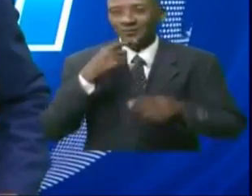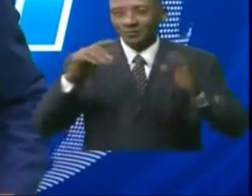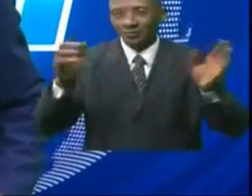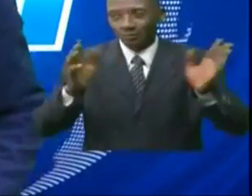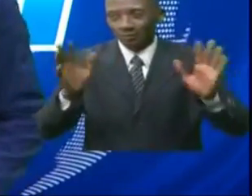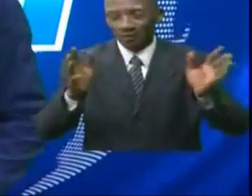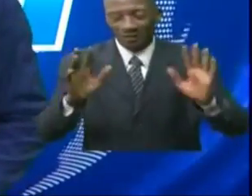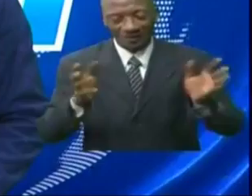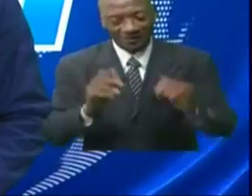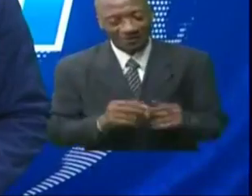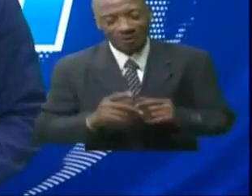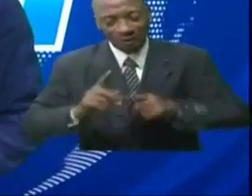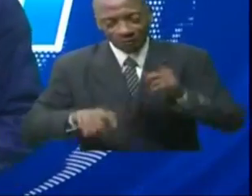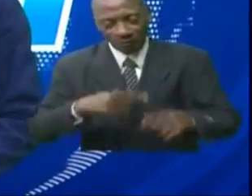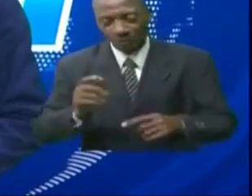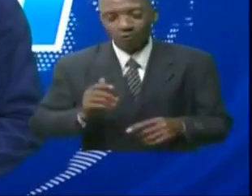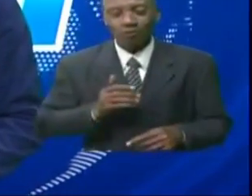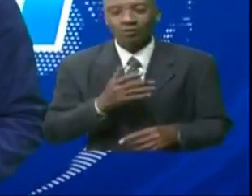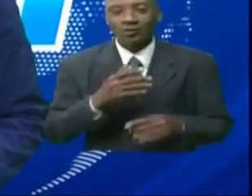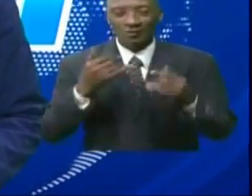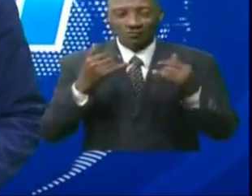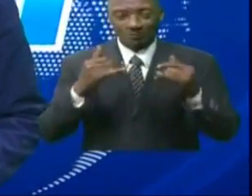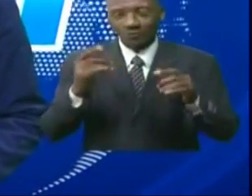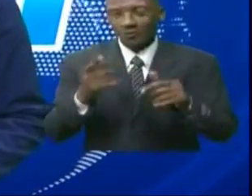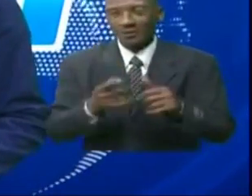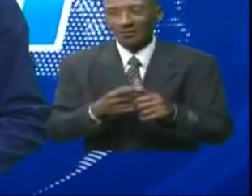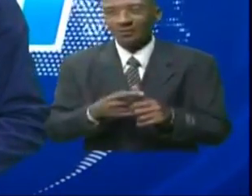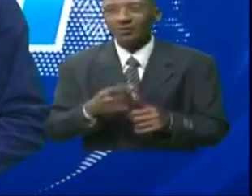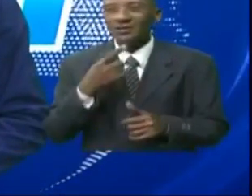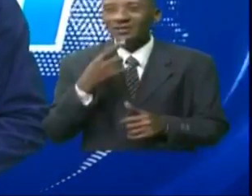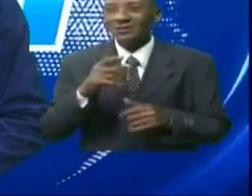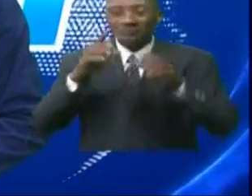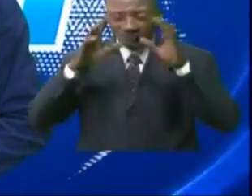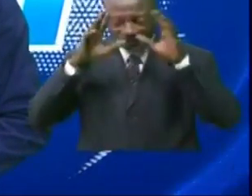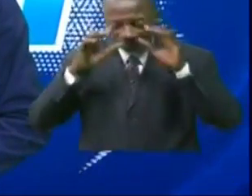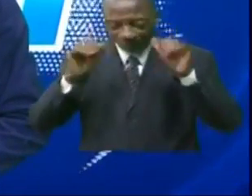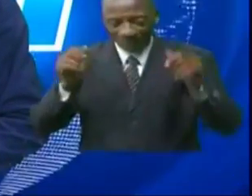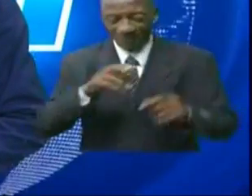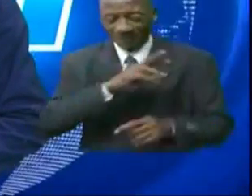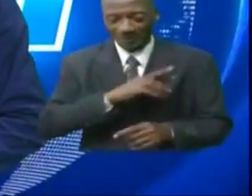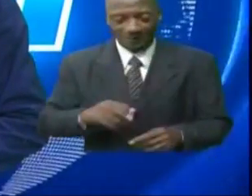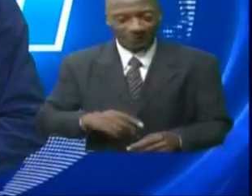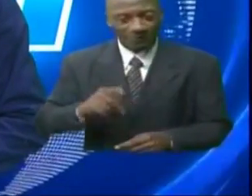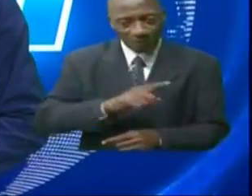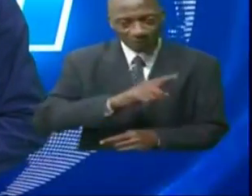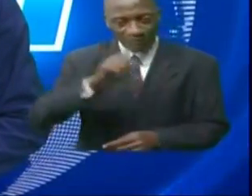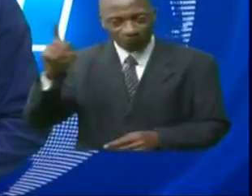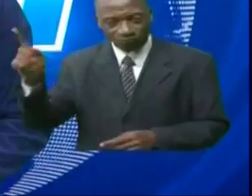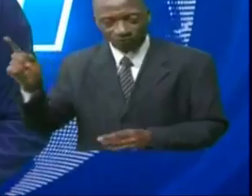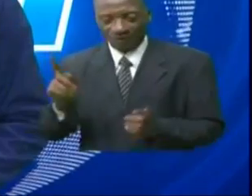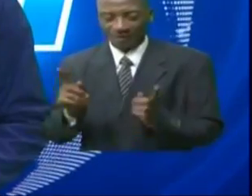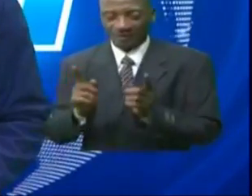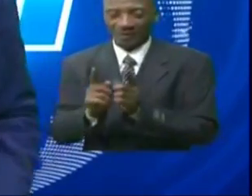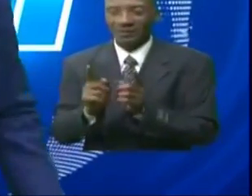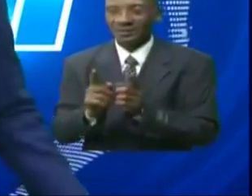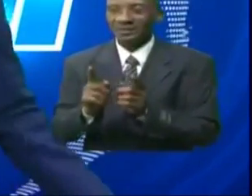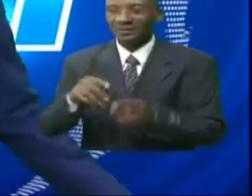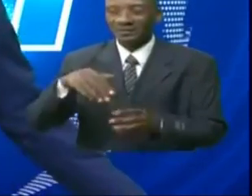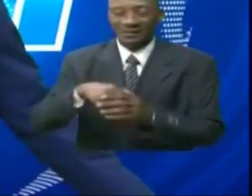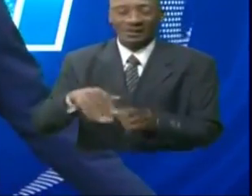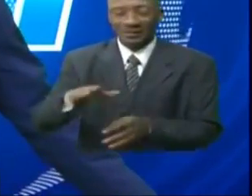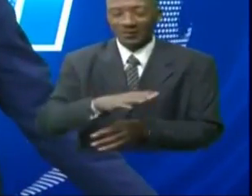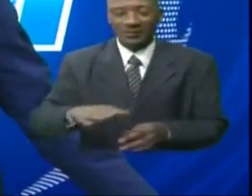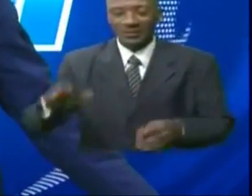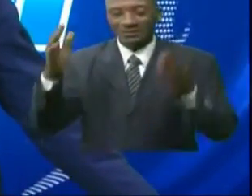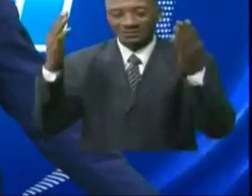rivière Luapula, située entre l'RDC et la Zambie, qui aura une distance de 345 mètres de largeur. Ces travaux de construction vont